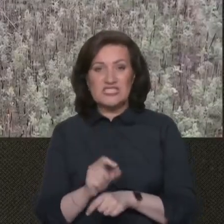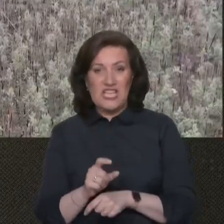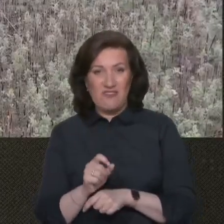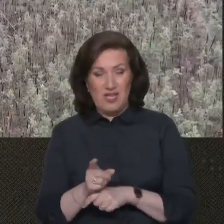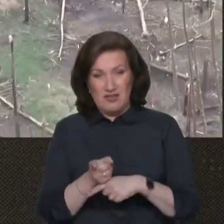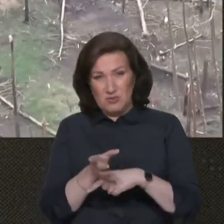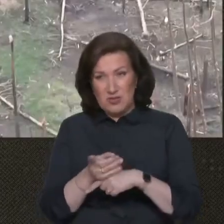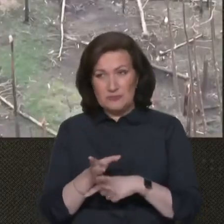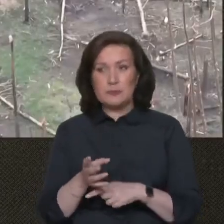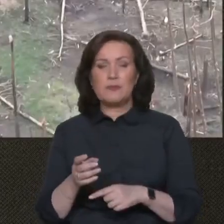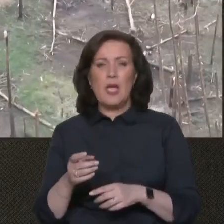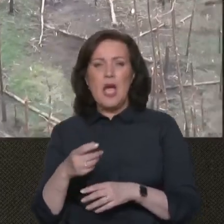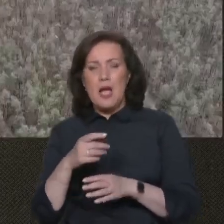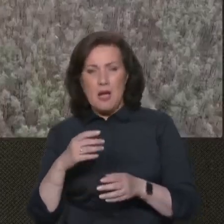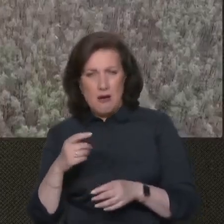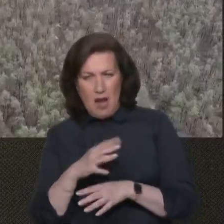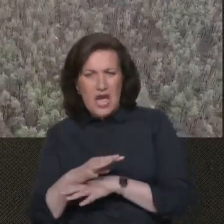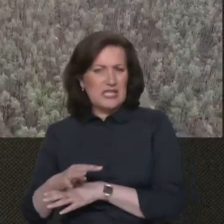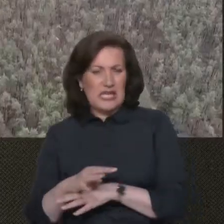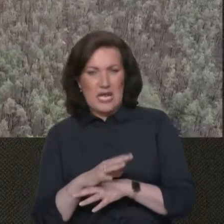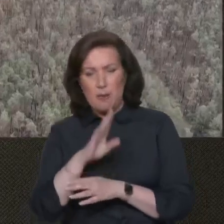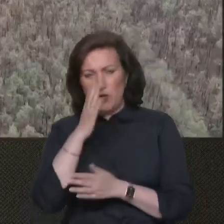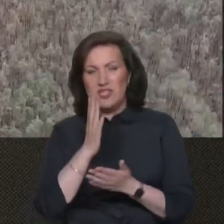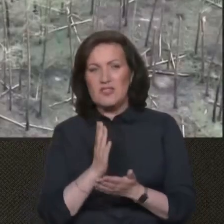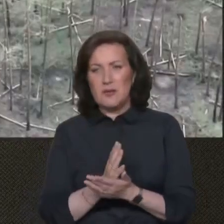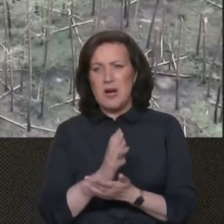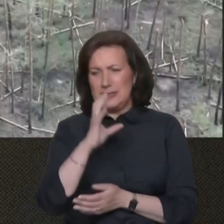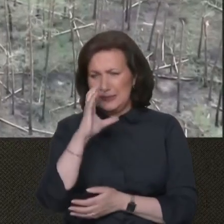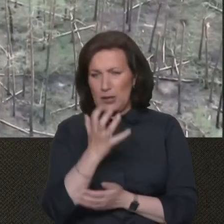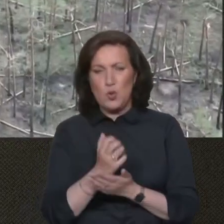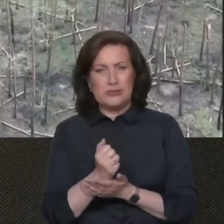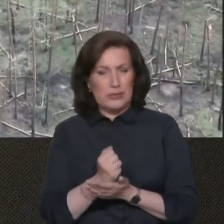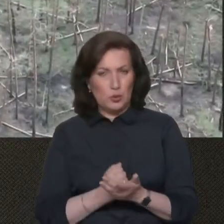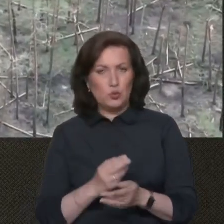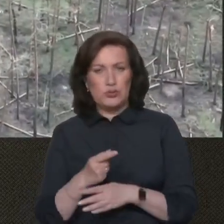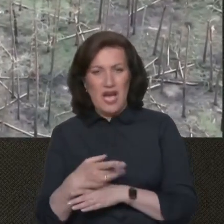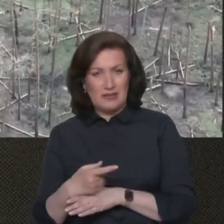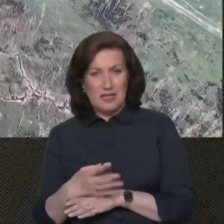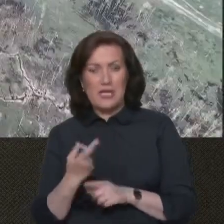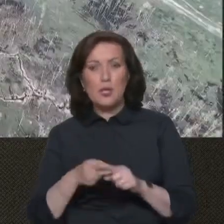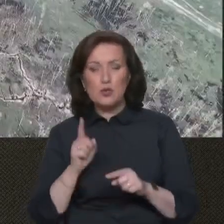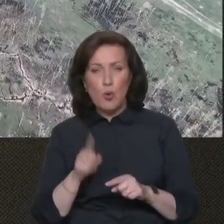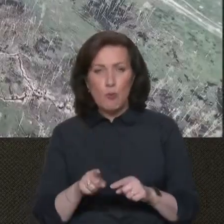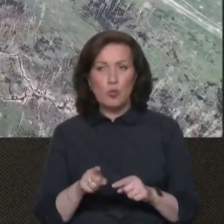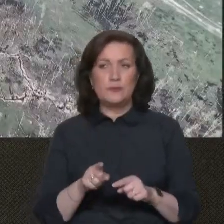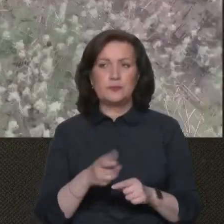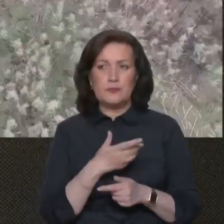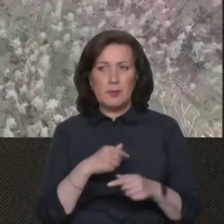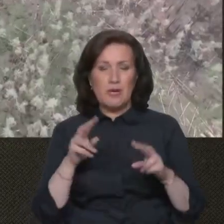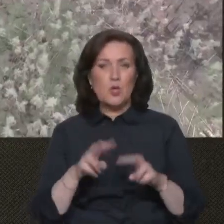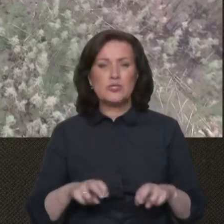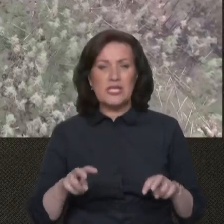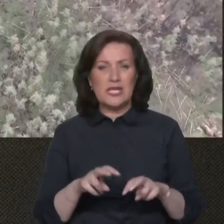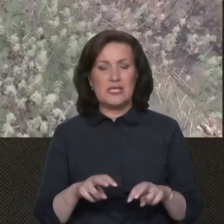вогневого ураження здійснюється саме артилерією. Противник має серйозні ресурси по артилерії, артилерії, і саме тому ми